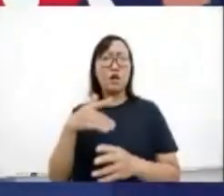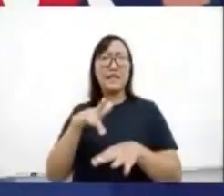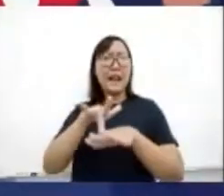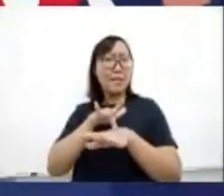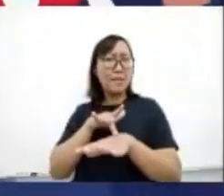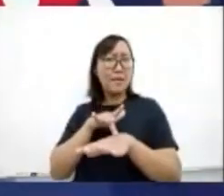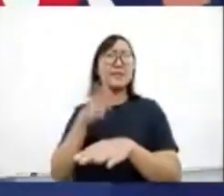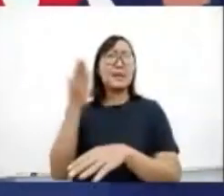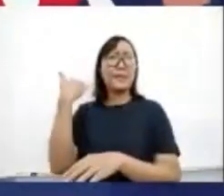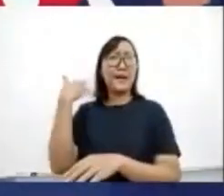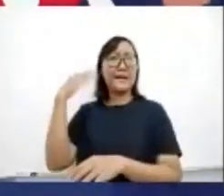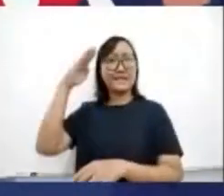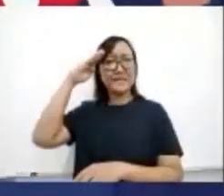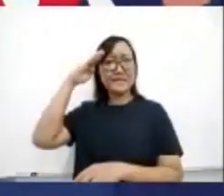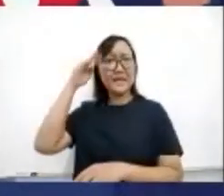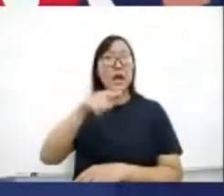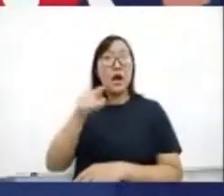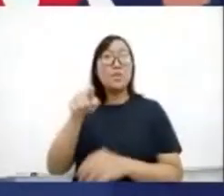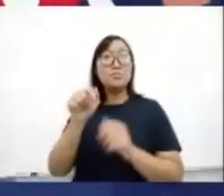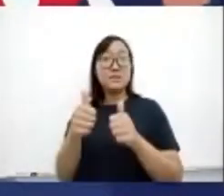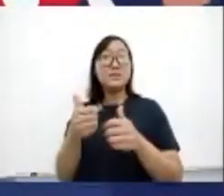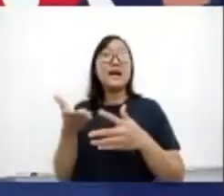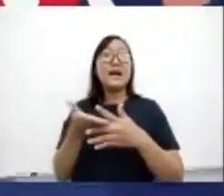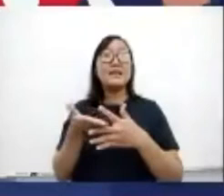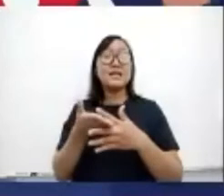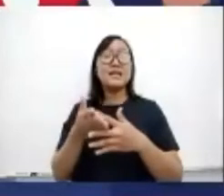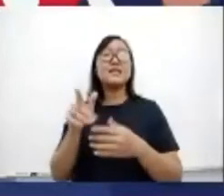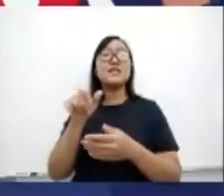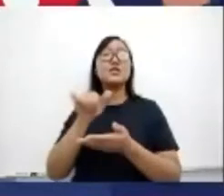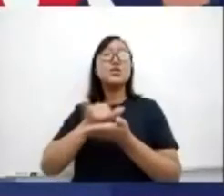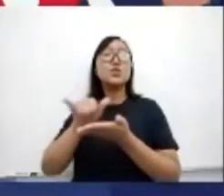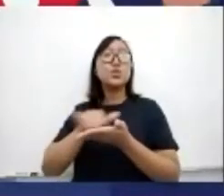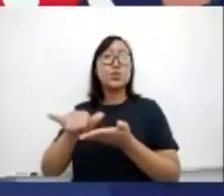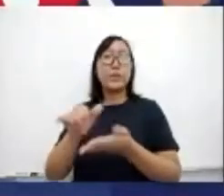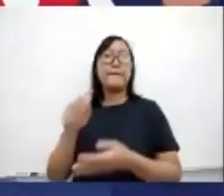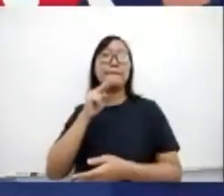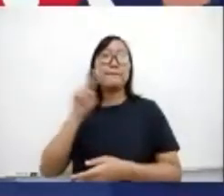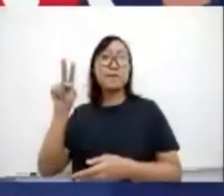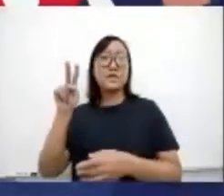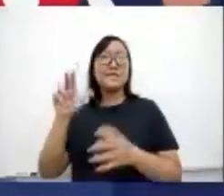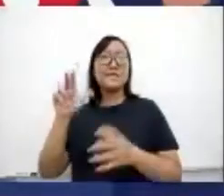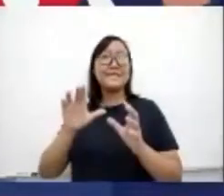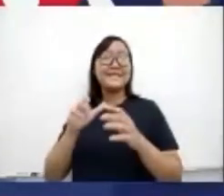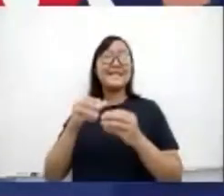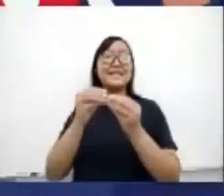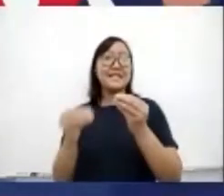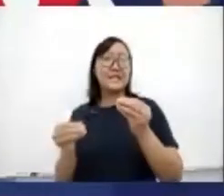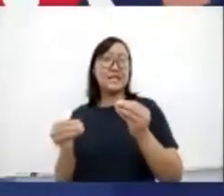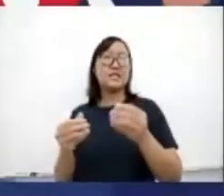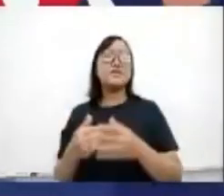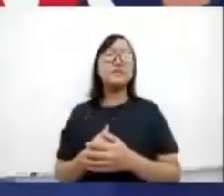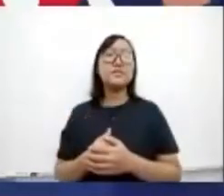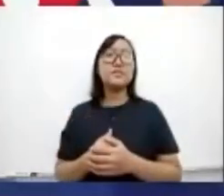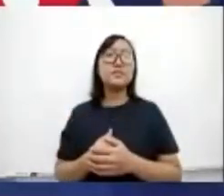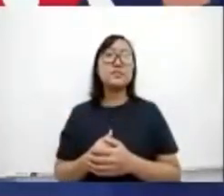di hari Senin kemarin sudah bisa mengakses video tersebut di YouTube pic Generation selain itu juga peserta